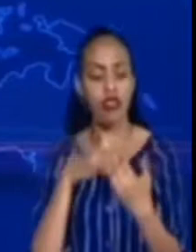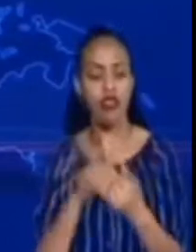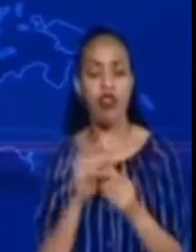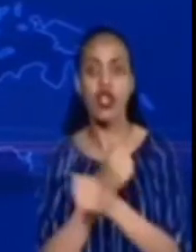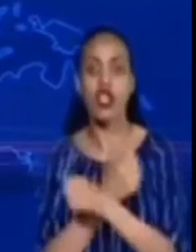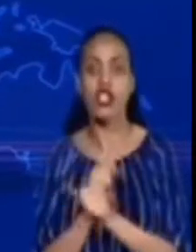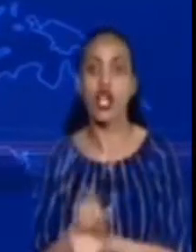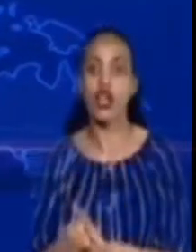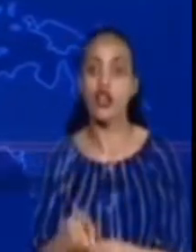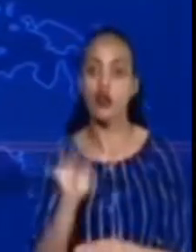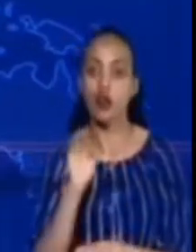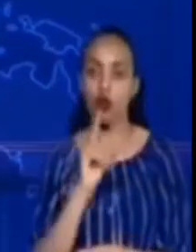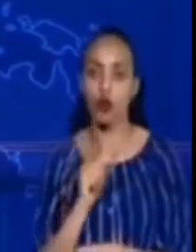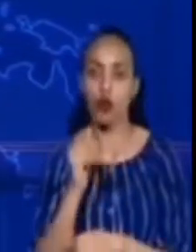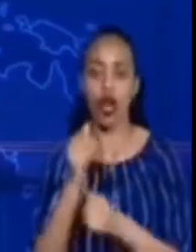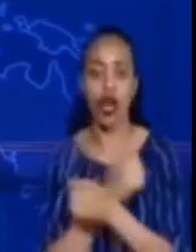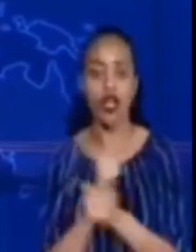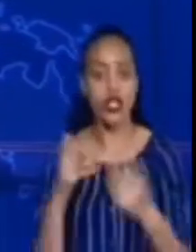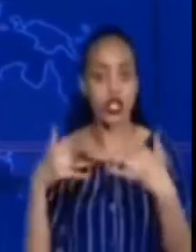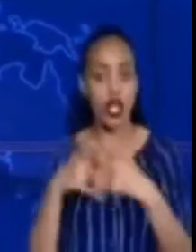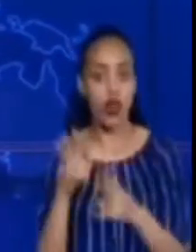ባይኮት ማድረግ ጀመረን